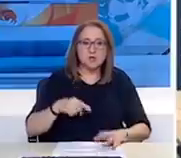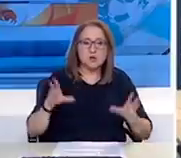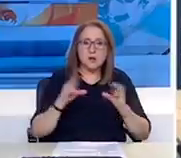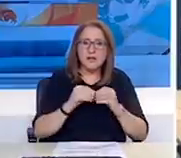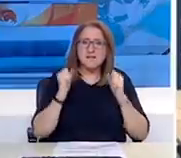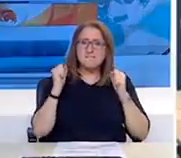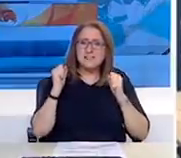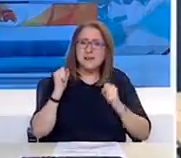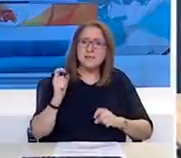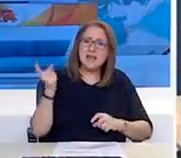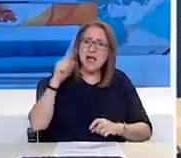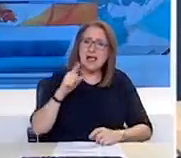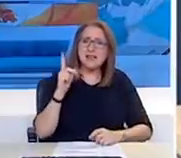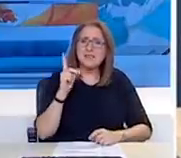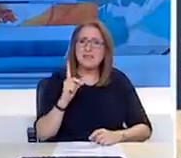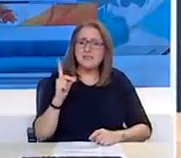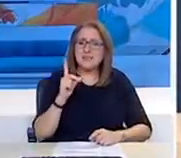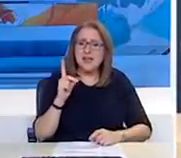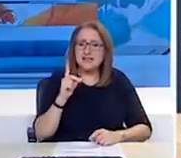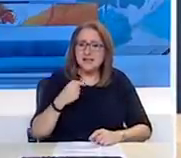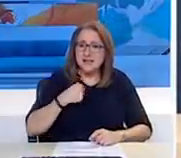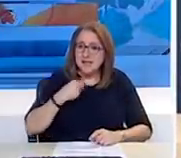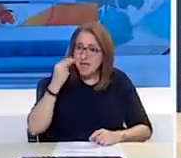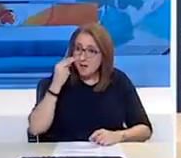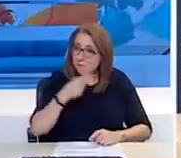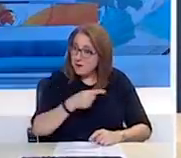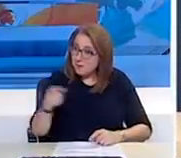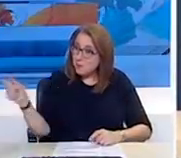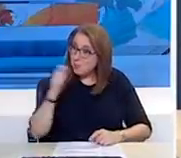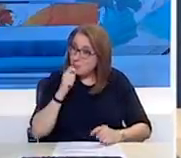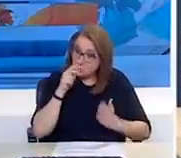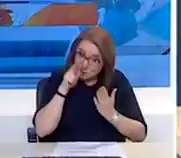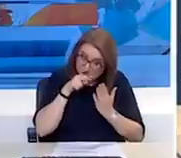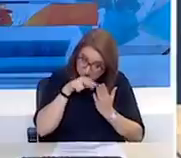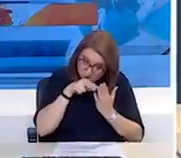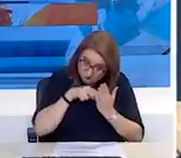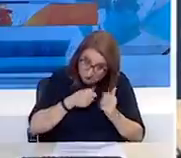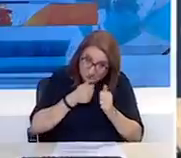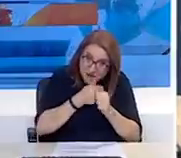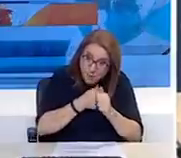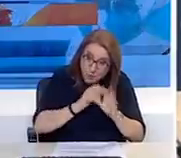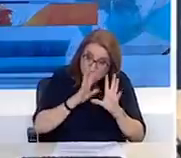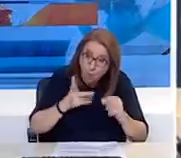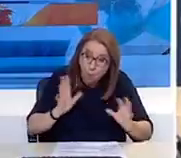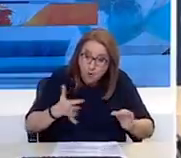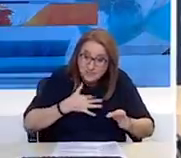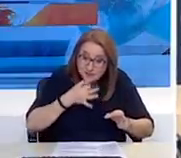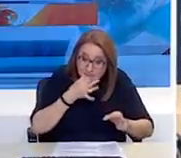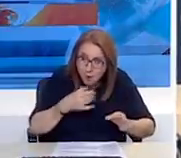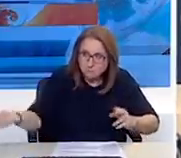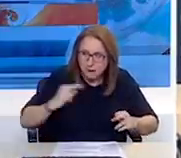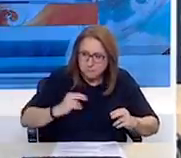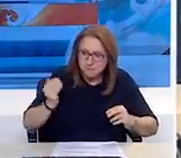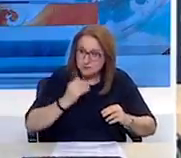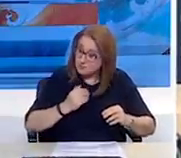Δέλτα, οι αγαπημένοι μου δημοσιογράφοι τα διαβάζουν όλα, δεν αφήνουν να τους ξεφύγει τίποτα. Το παρακολουθώ το θέμα εδώ και πριν από ένα μήνα. Και είχα